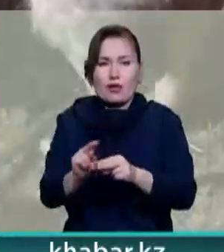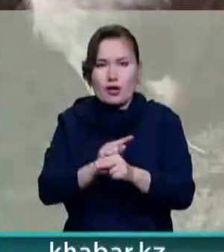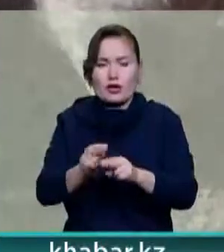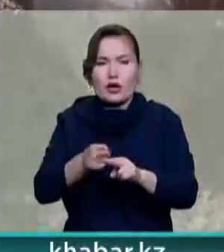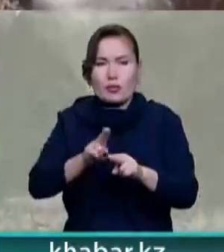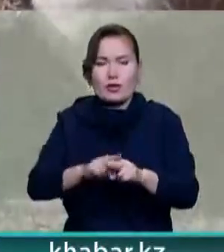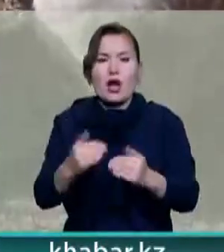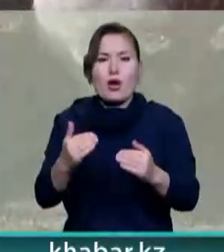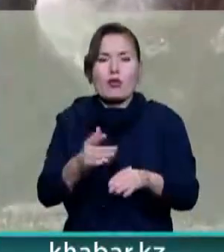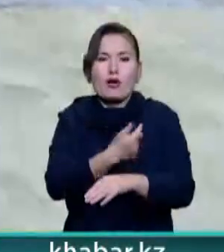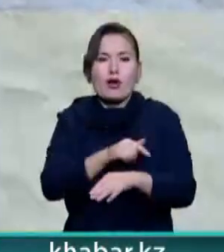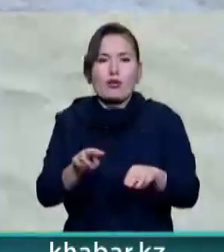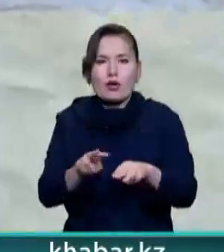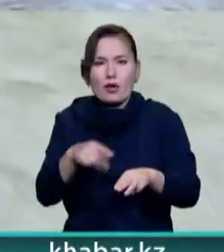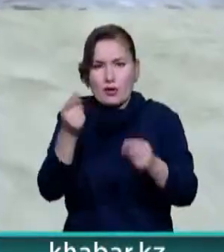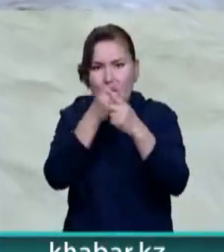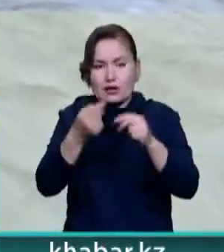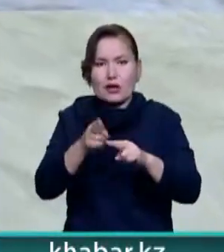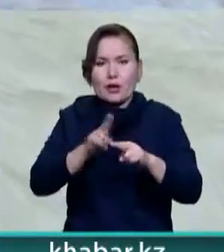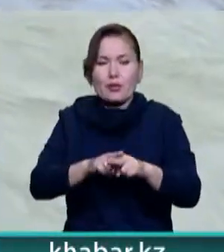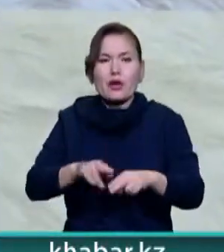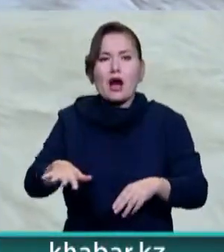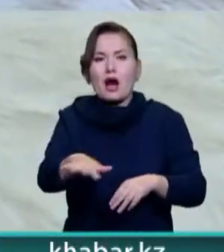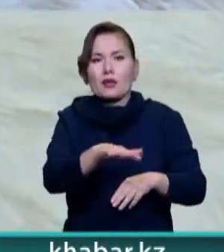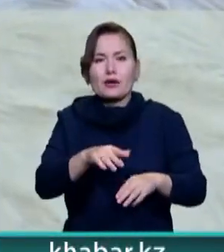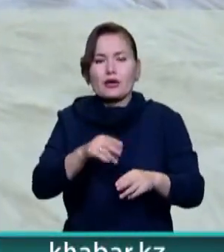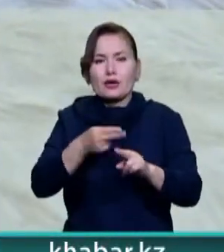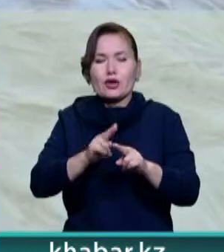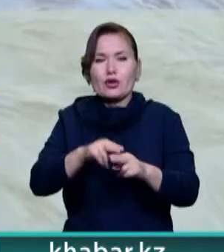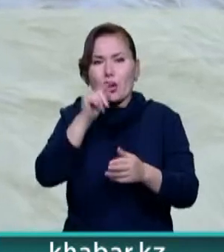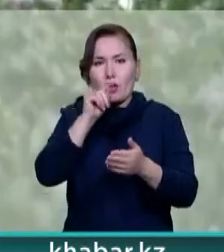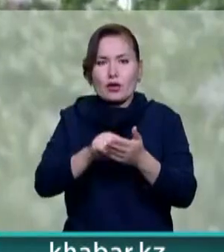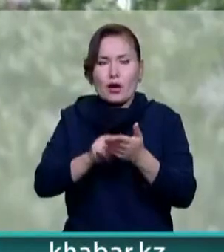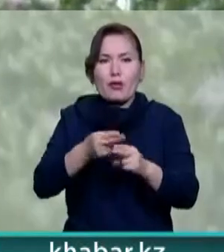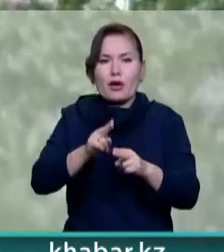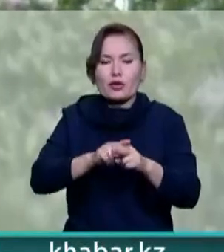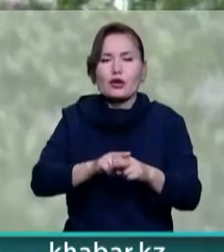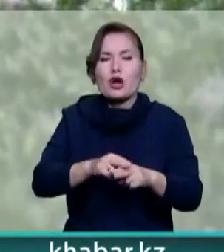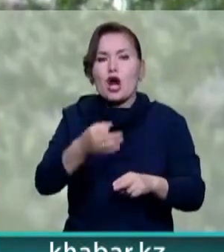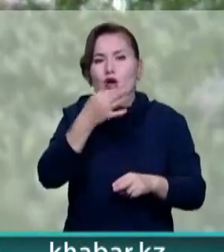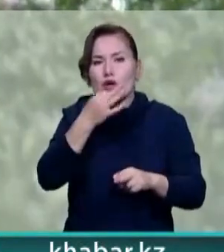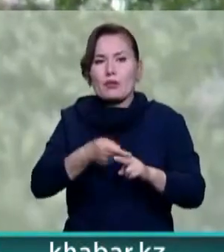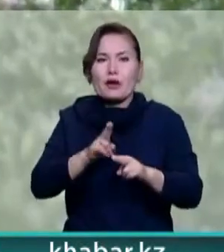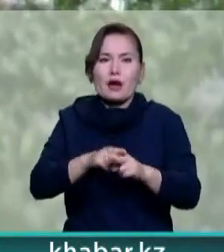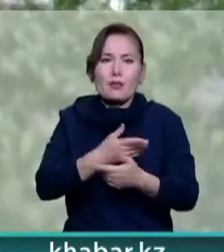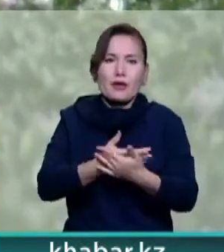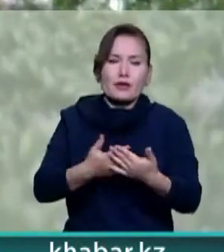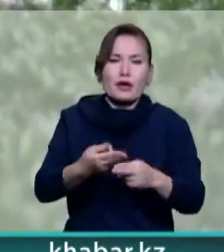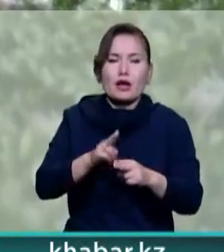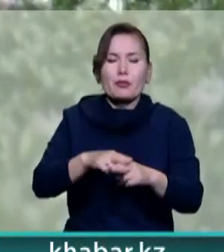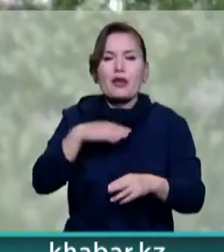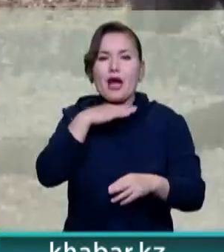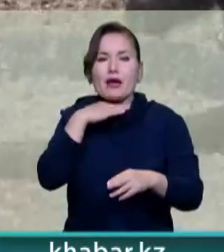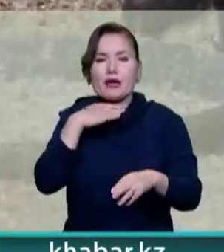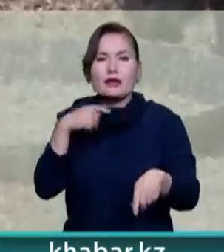шаруашылығы министрлігінің баспасөз қызметі. Сондай-ақ бұл аймақтан тірі құс, инкубациялық жұмыртқа, мамық пен қауырсын, құс етін